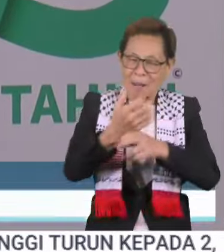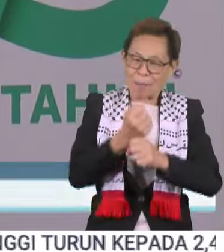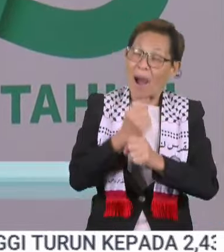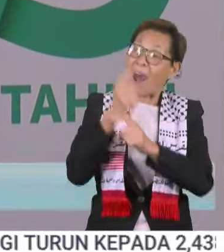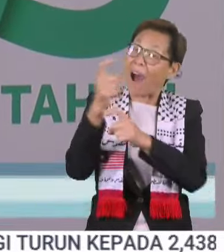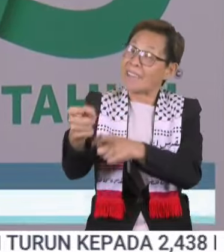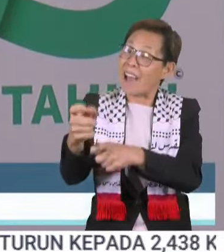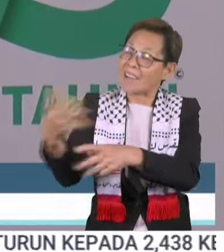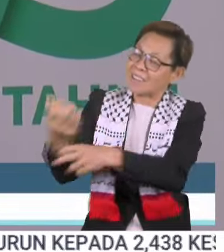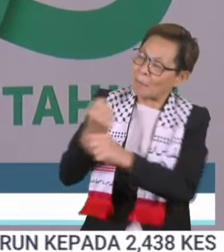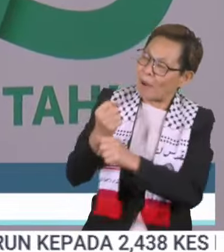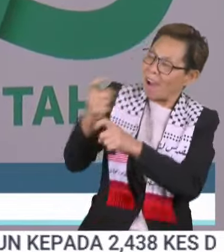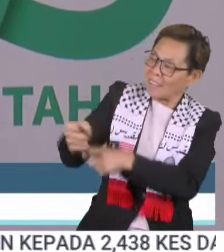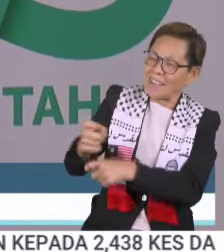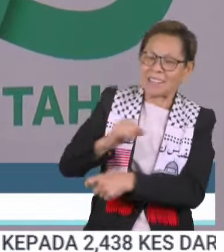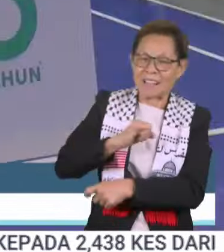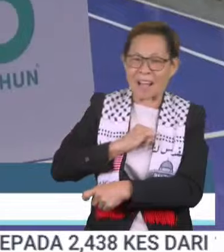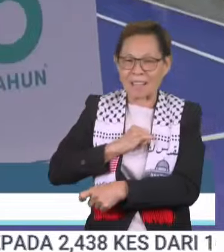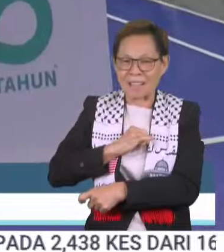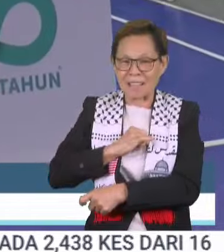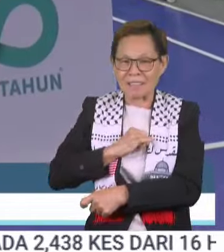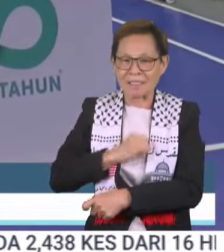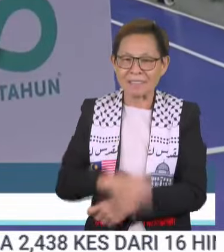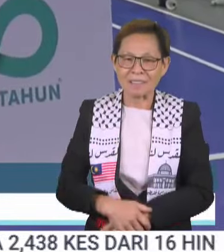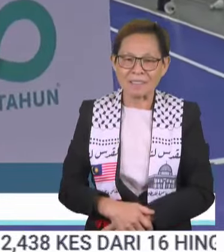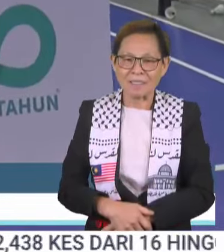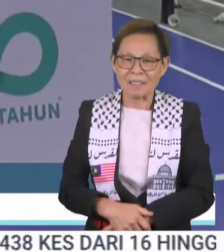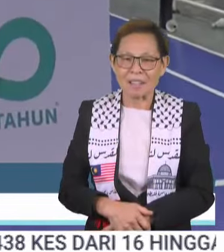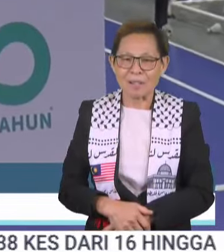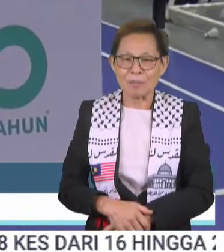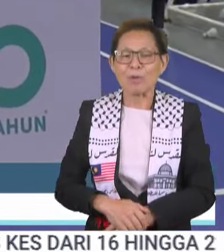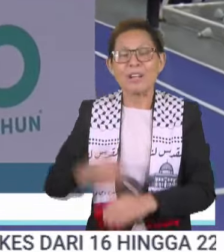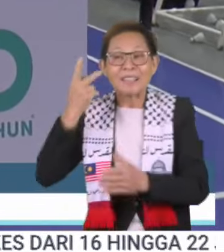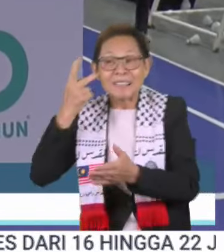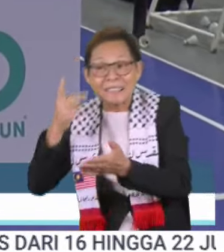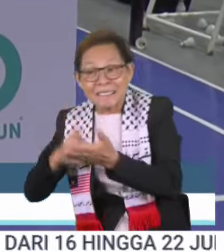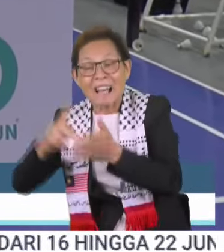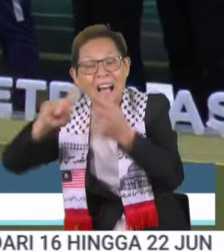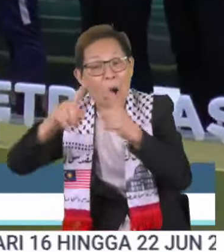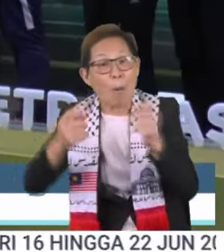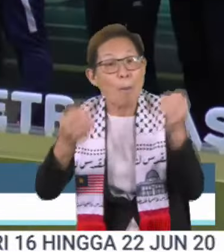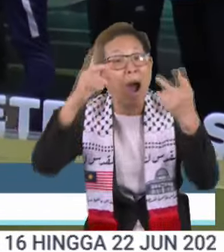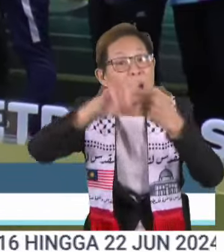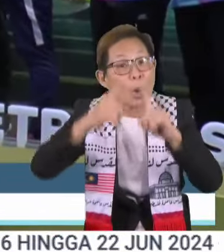dengan kita boleh tahu banyak boleh kenal banyak kawan dekat sini.